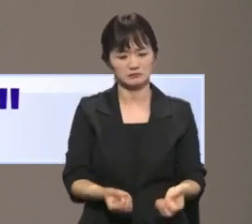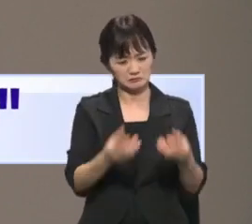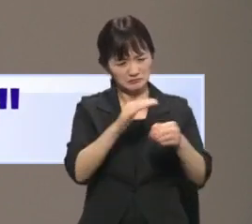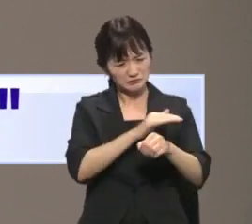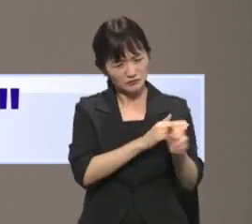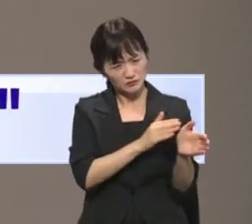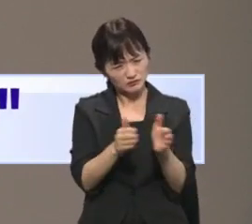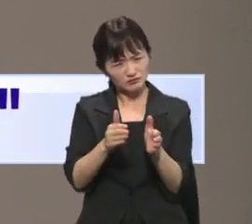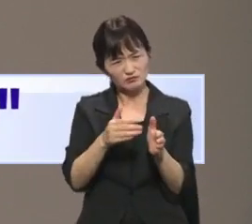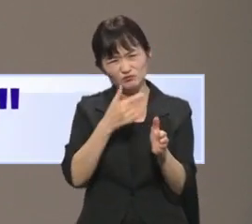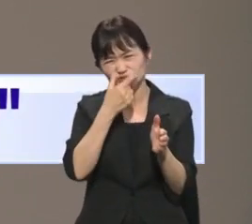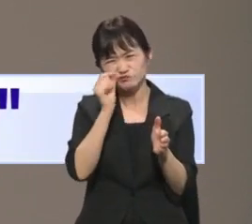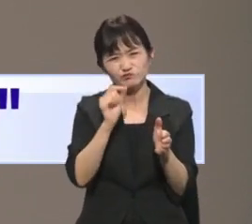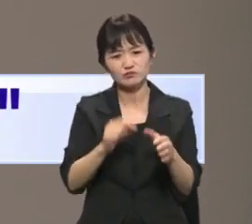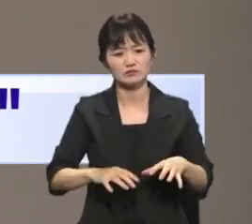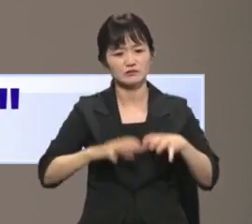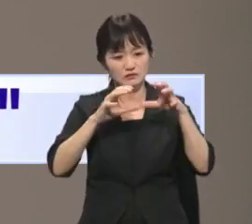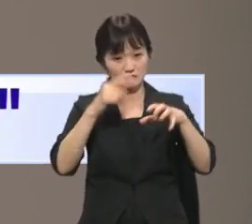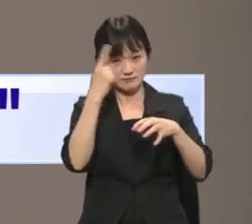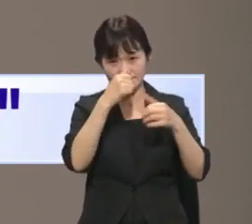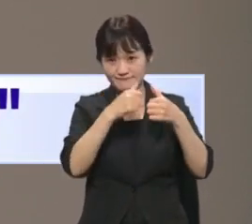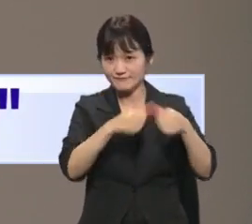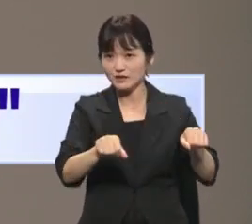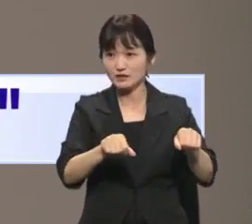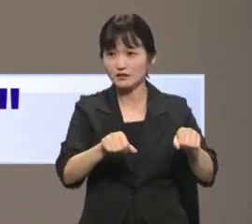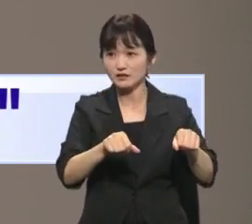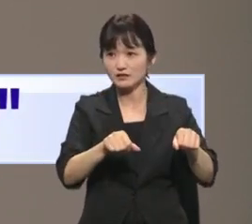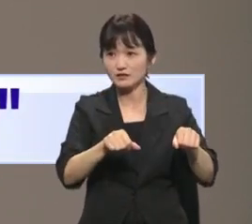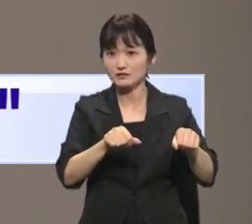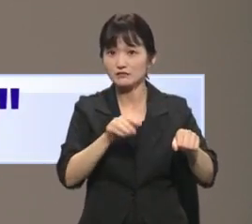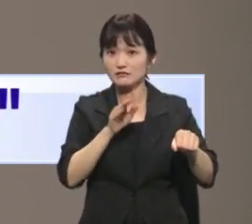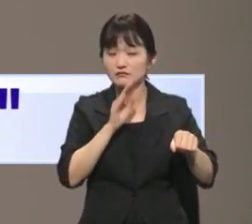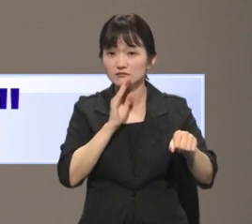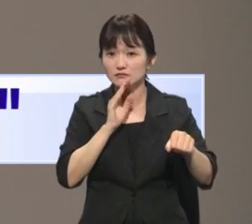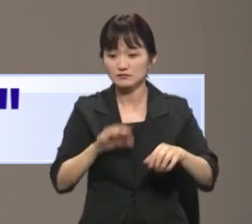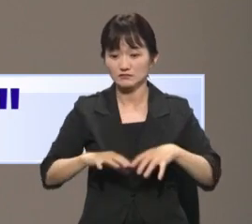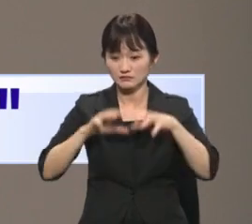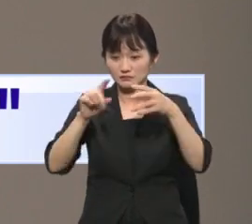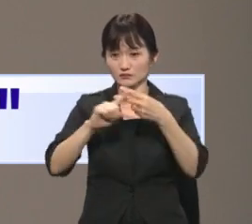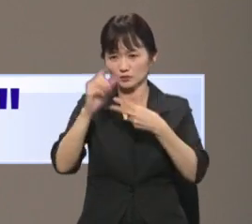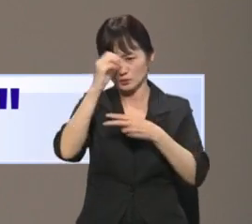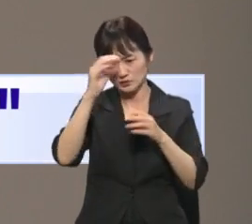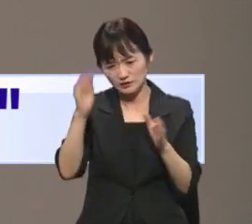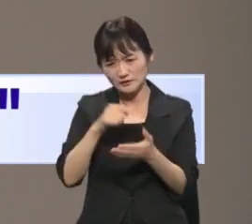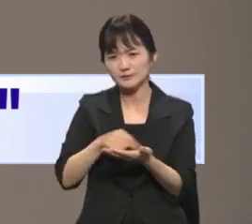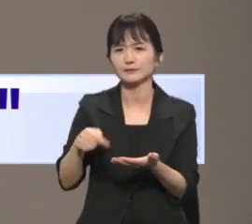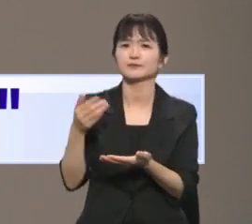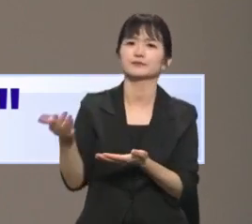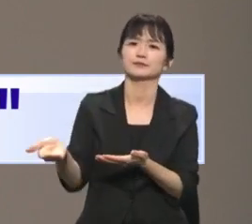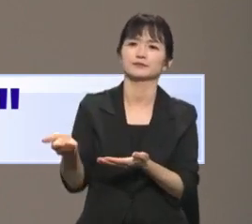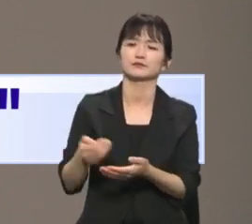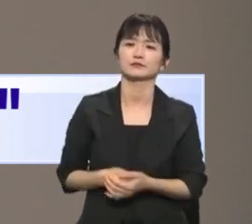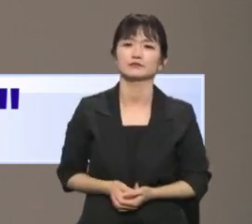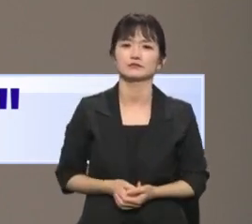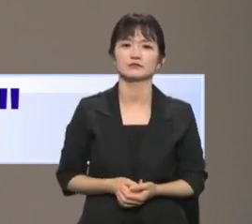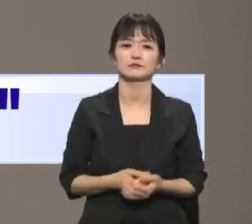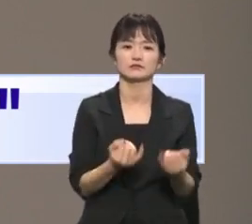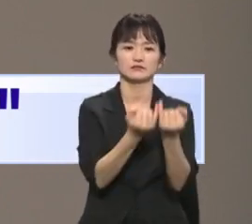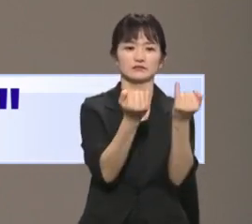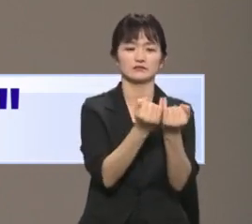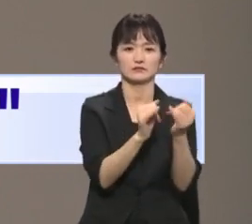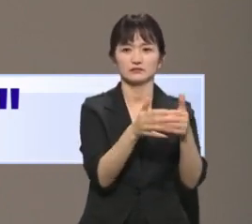않았고이 정도로 국제적 망신이 있었고 실제로 국제청소년들에게 이만큼의 피해를 끼쳤으니 주무부처가